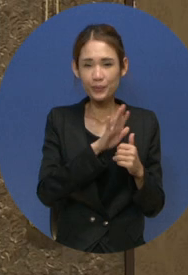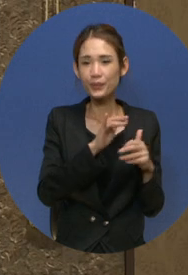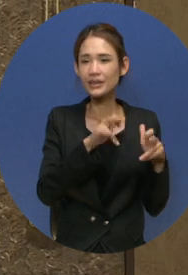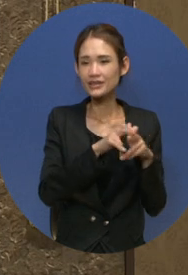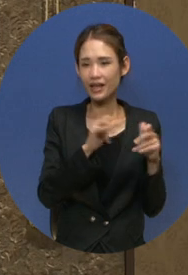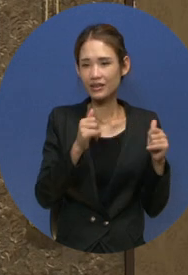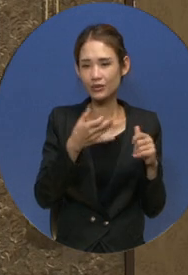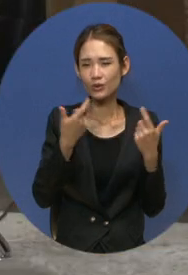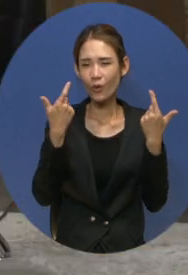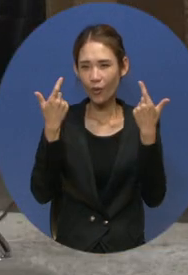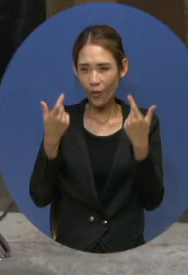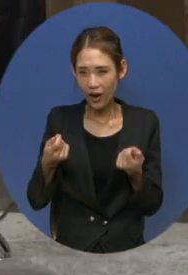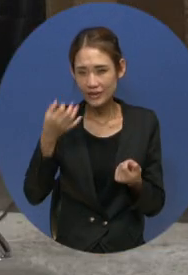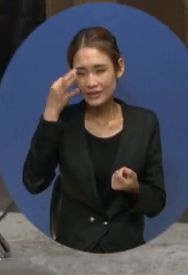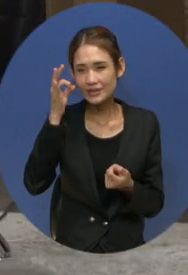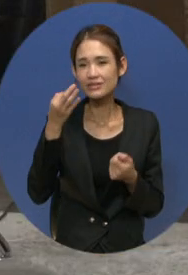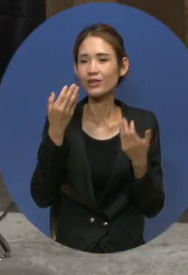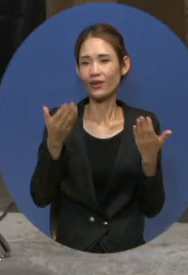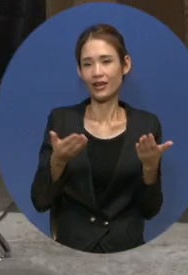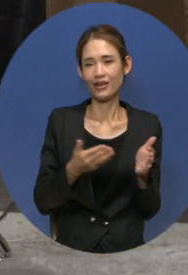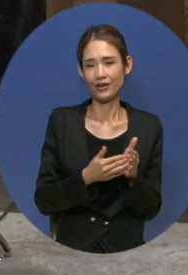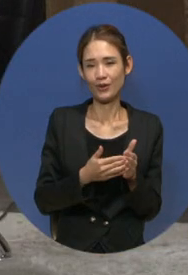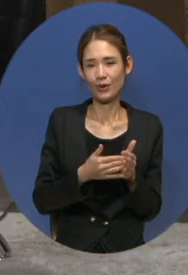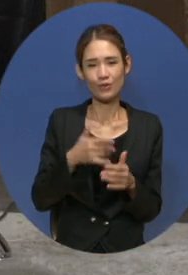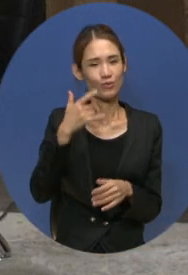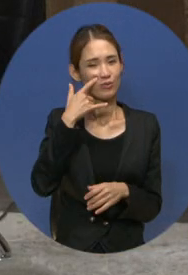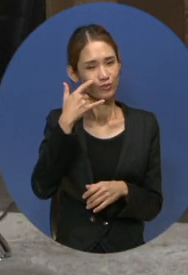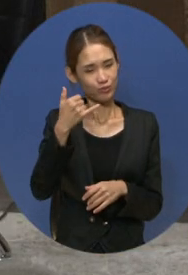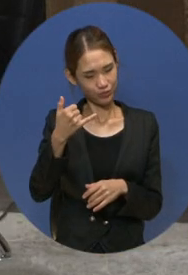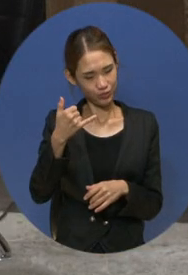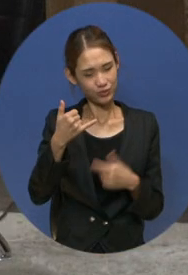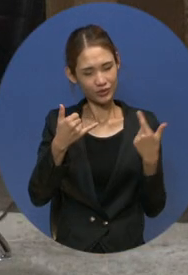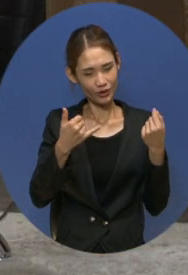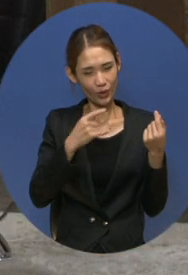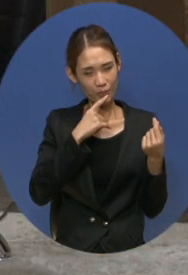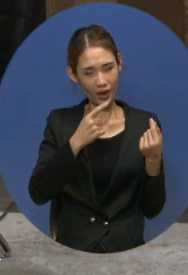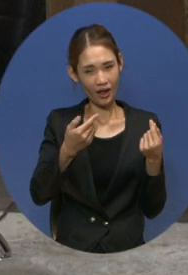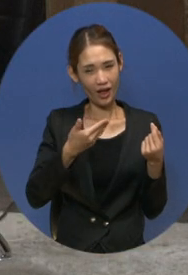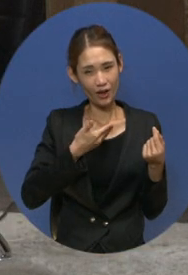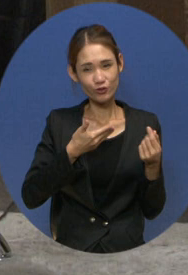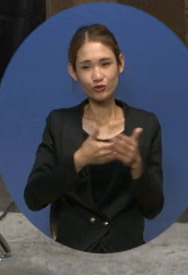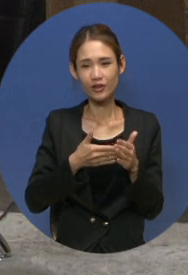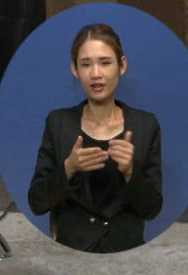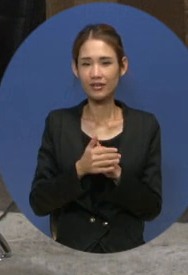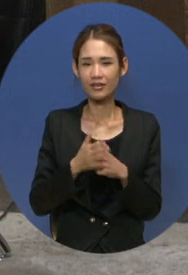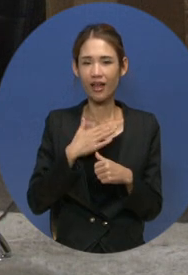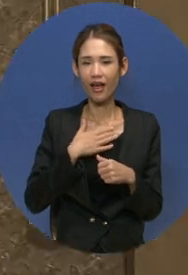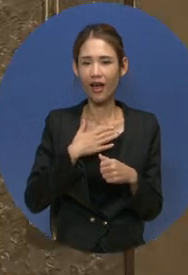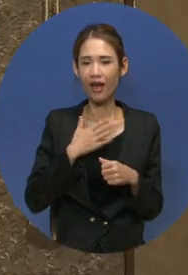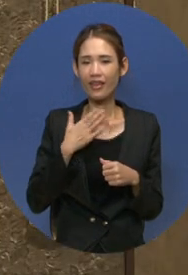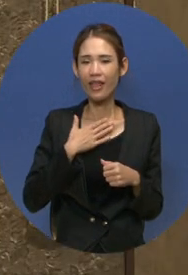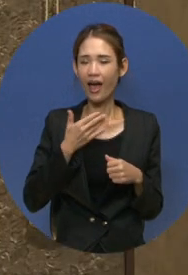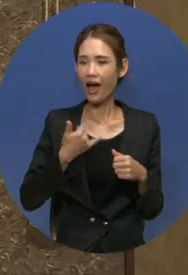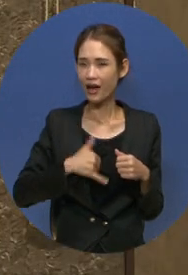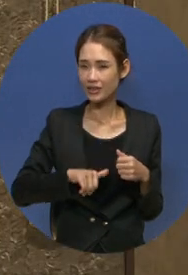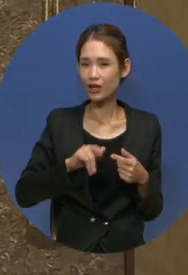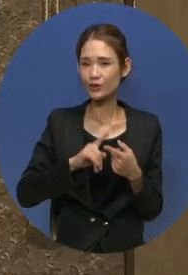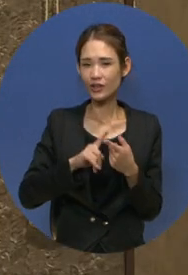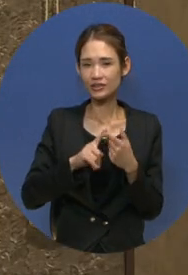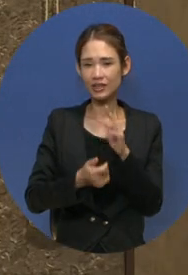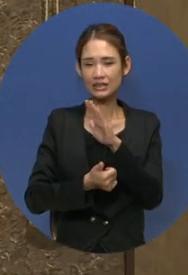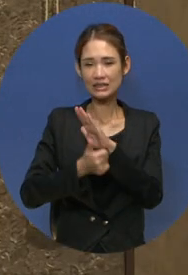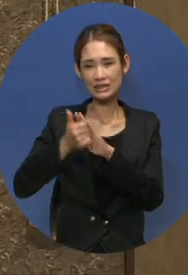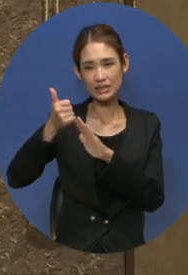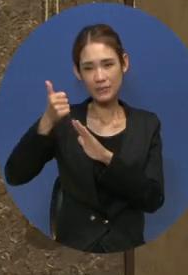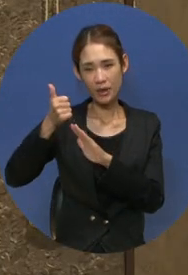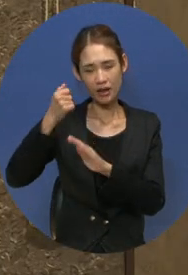네, 인정받으신 거잖아요. 네, 그래서 부모님들이 그런 말씀을 하셔요. 내가 우리 아이에 대해서 희망을 가져본 적이